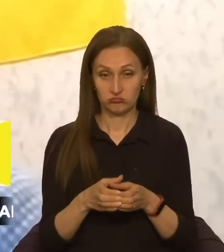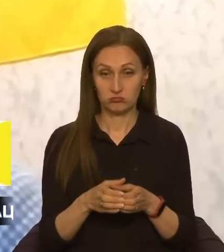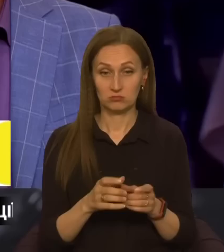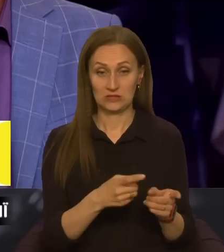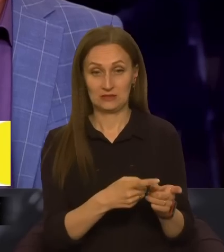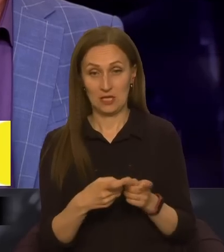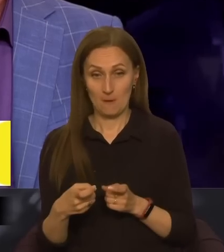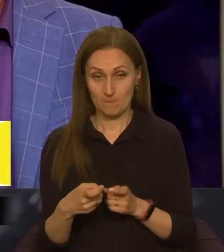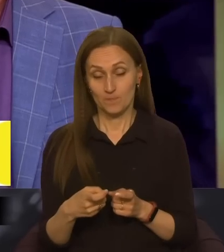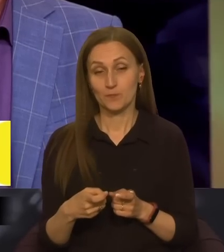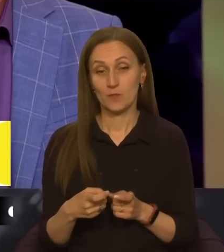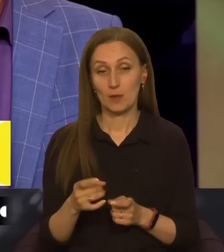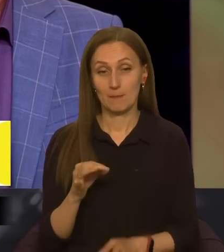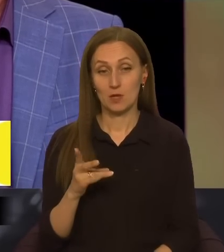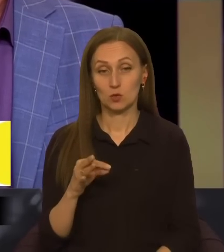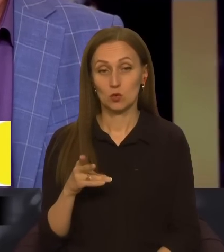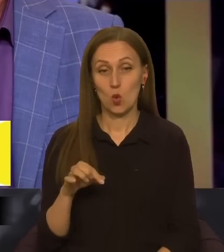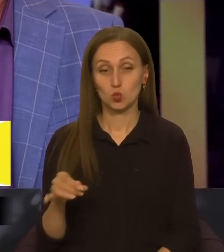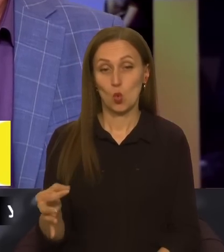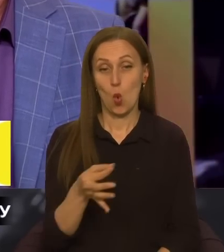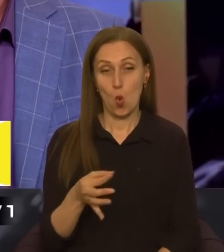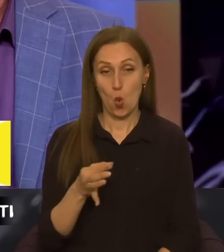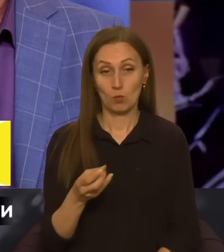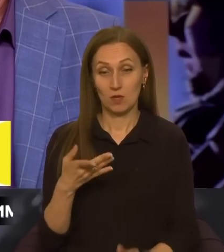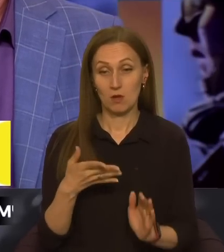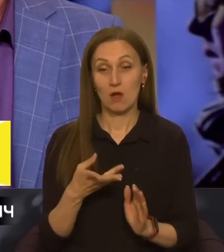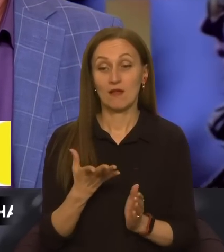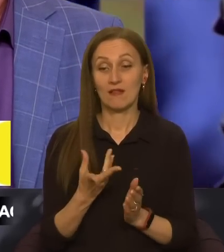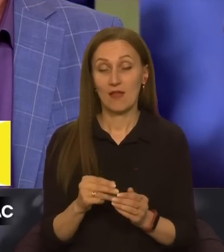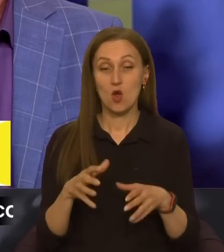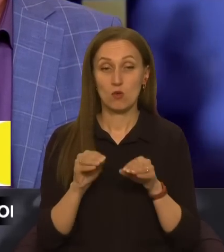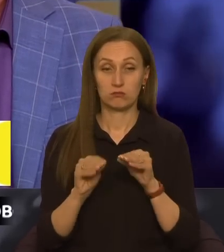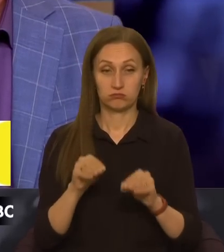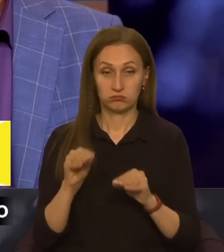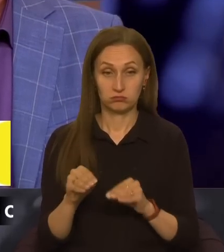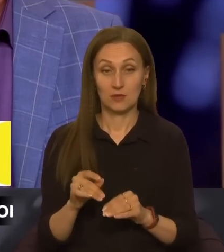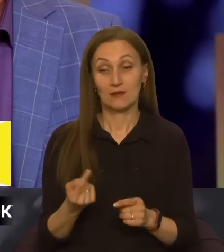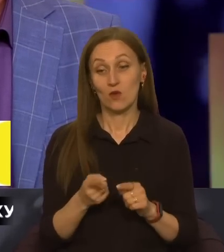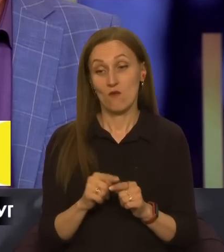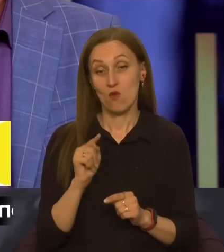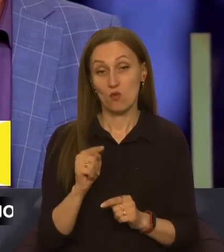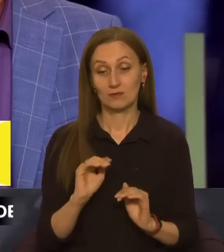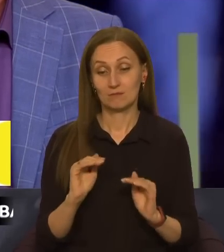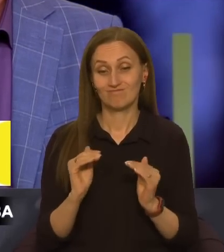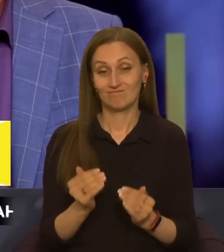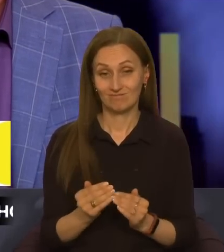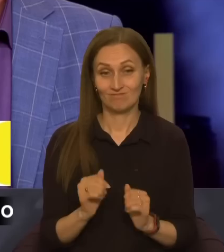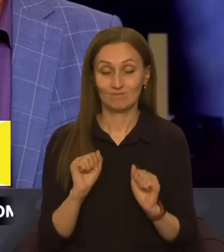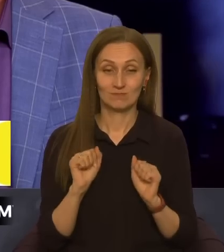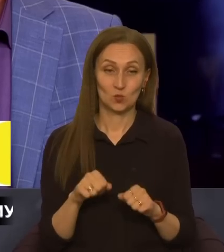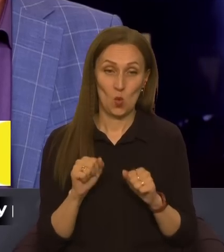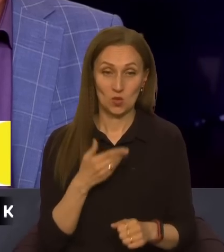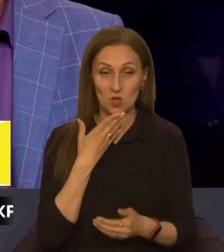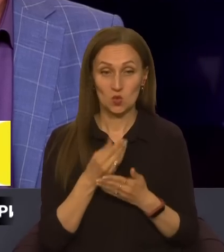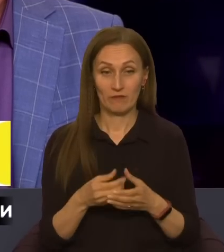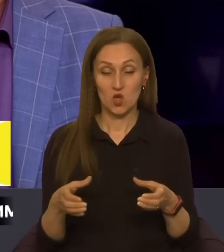відтягнута в Білгородську область, де і розміщена. А тим самим вони, звісно ж, зменшують можливості